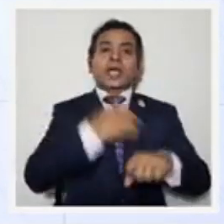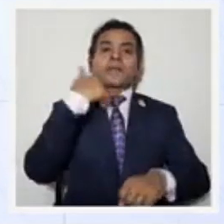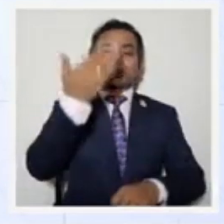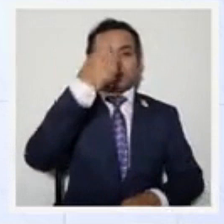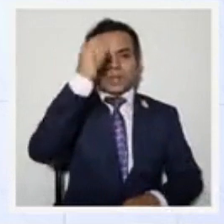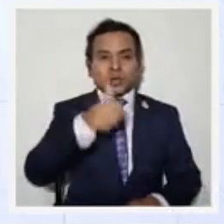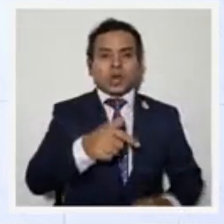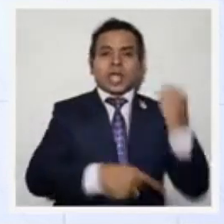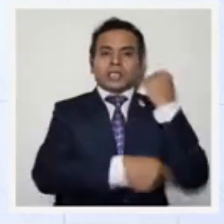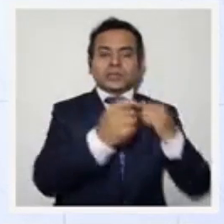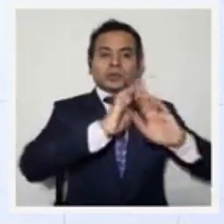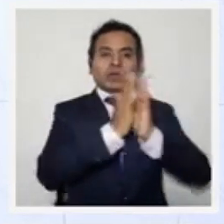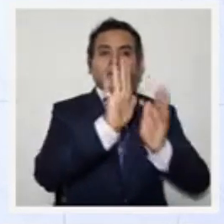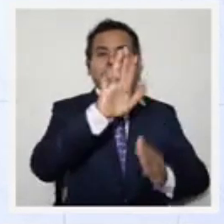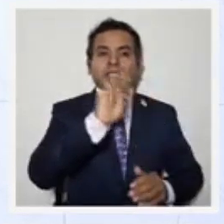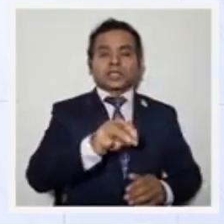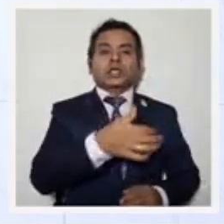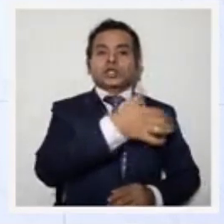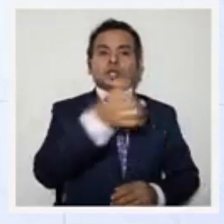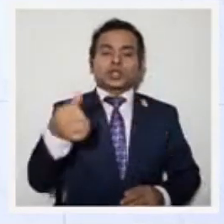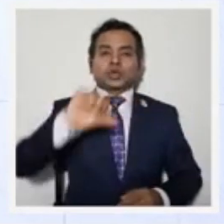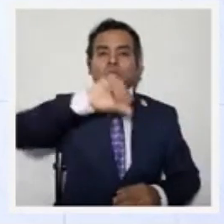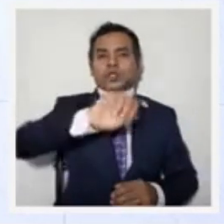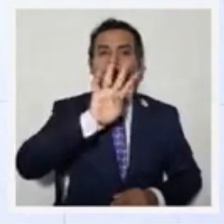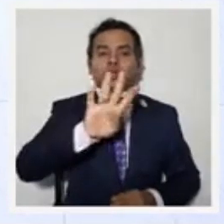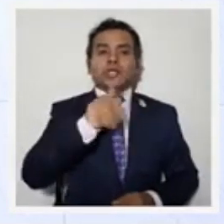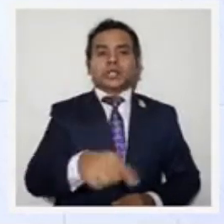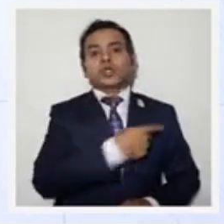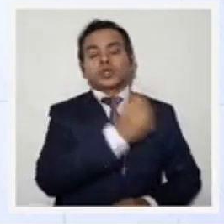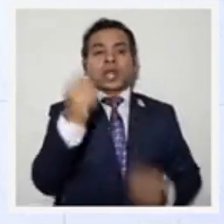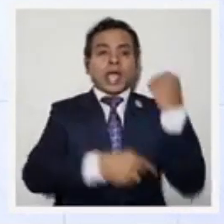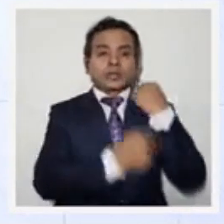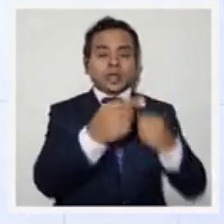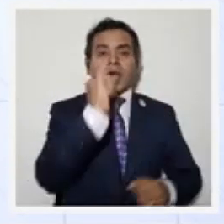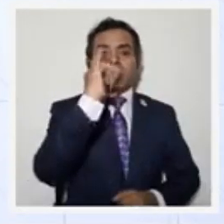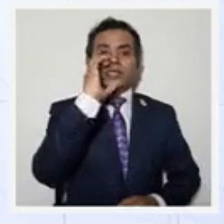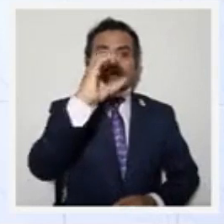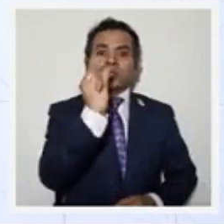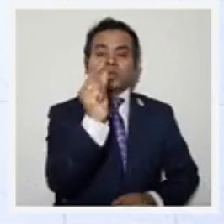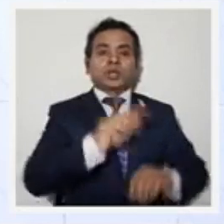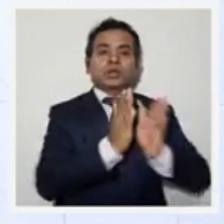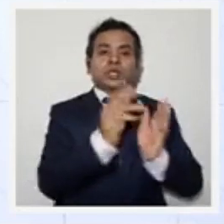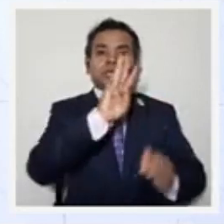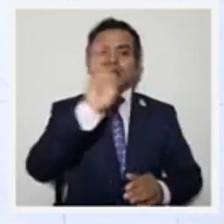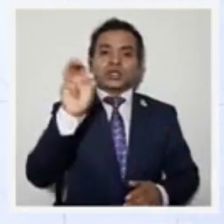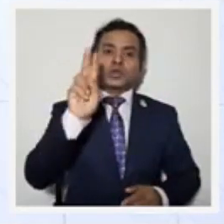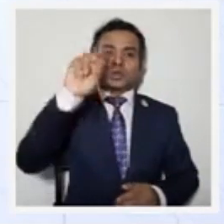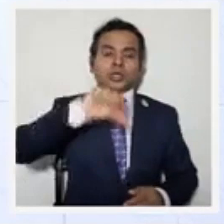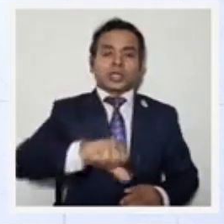শয্যা 8594টি, ঢাকা মহানগরীতে 2900টি এবং ঢাকা সিটির বাইরে দেশের বিভিন্ন